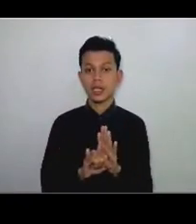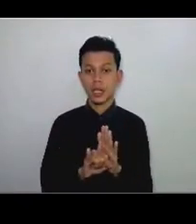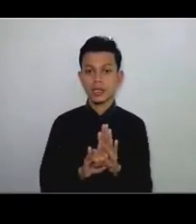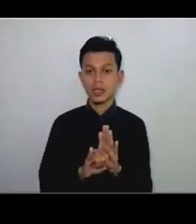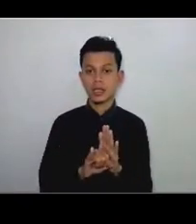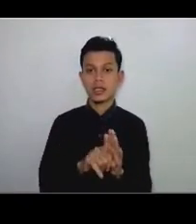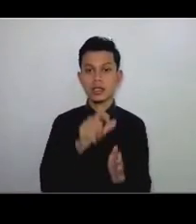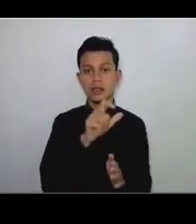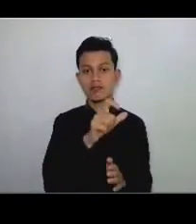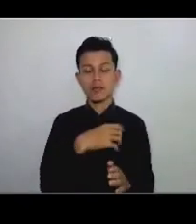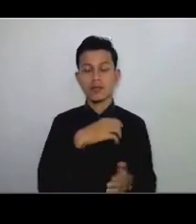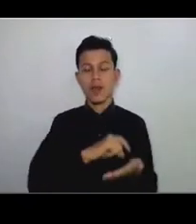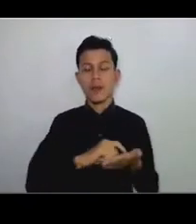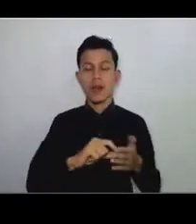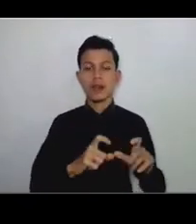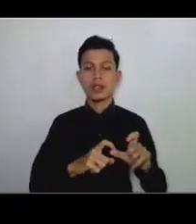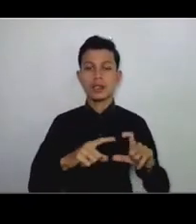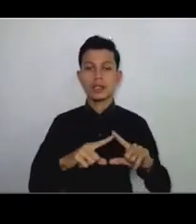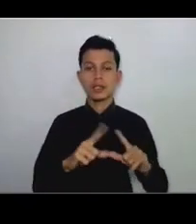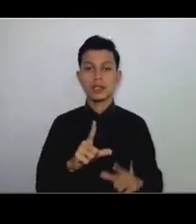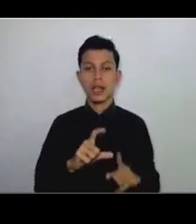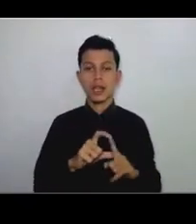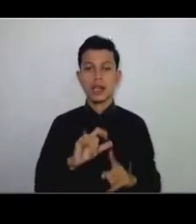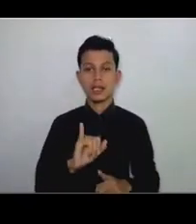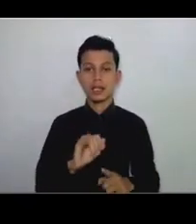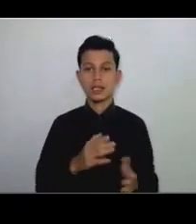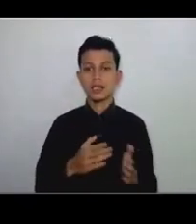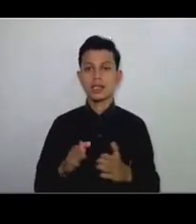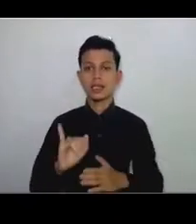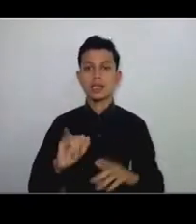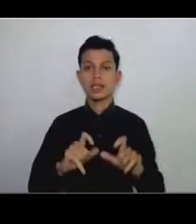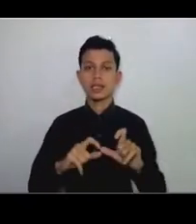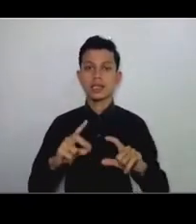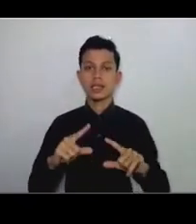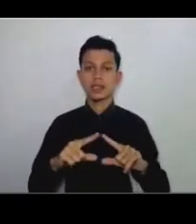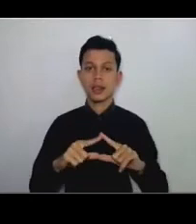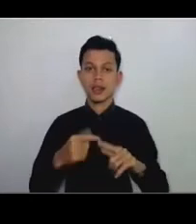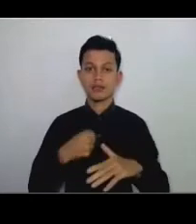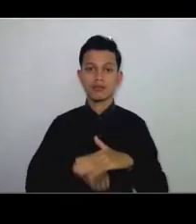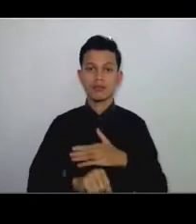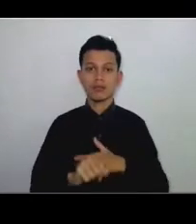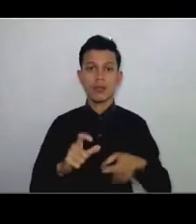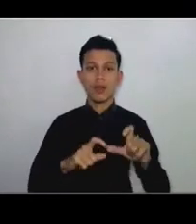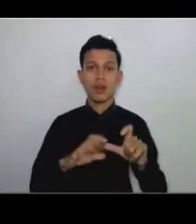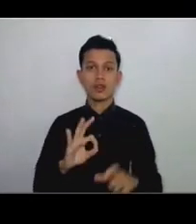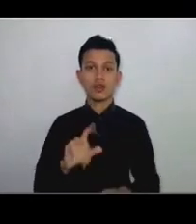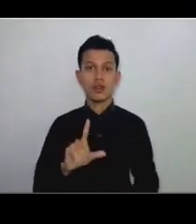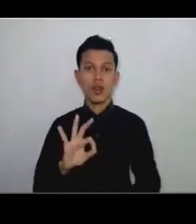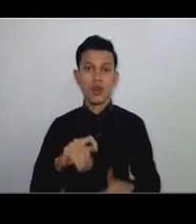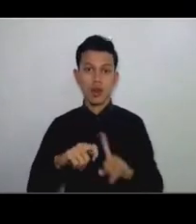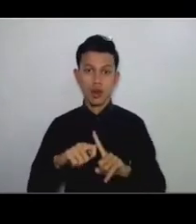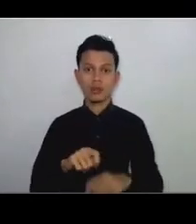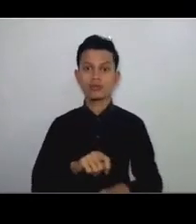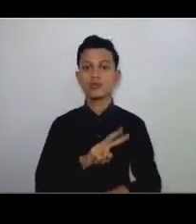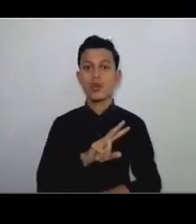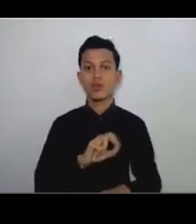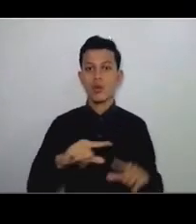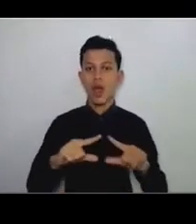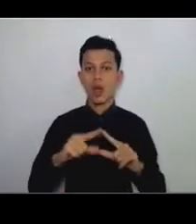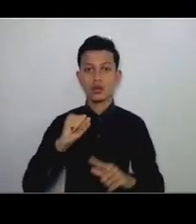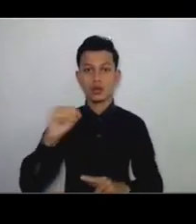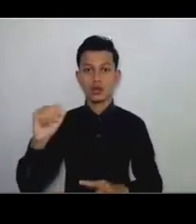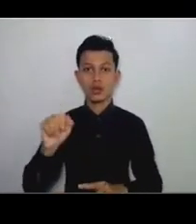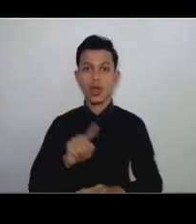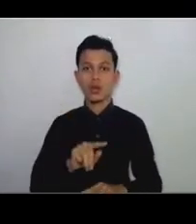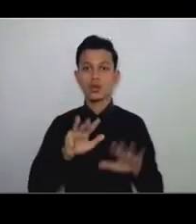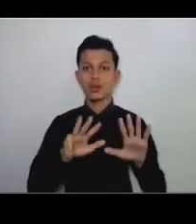nama saldi Isra tempat tanggal lahir Solok 20 Agustus 1968 jabatan